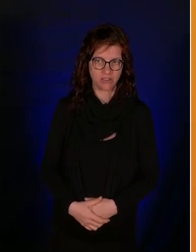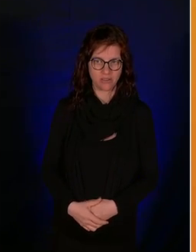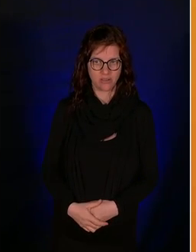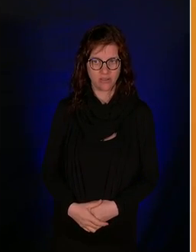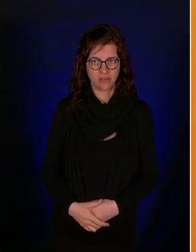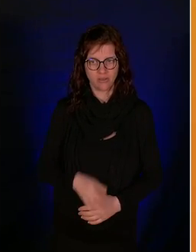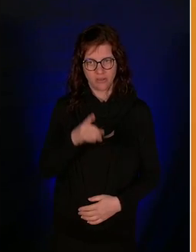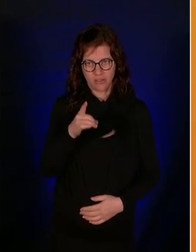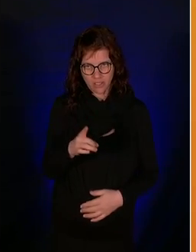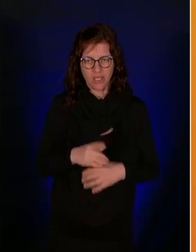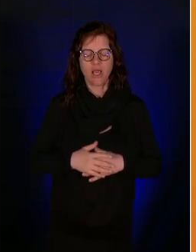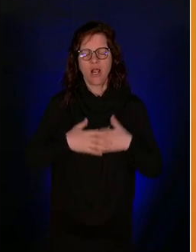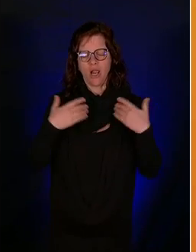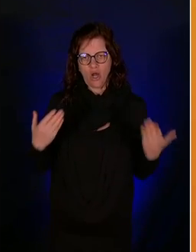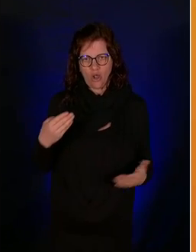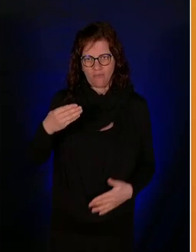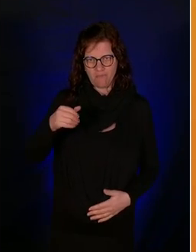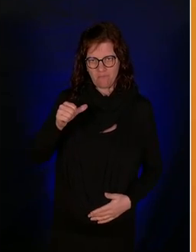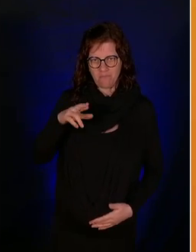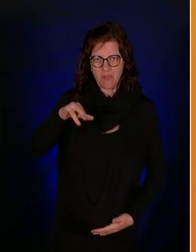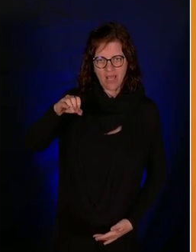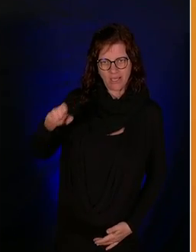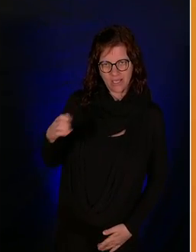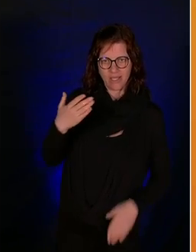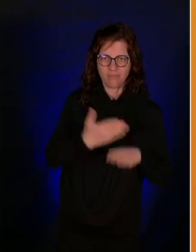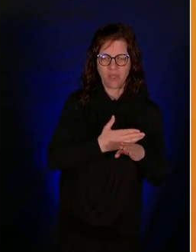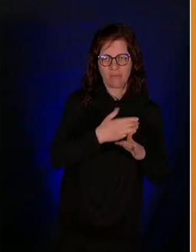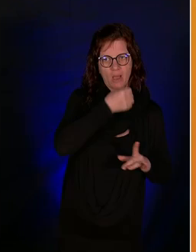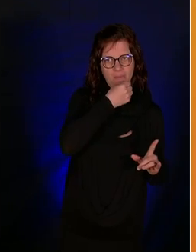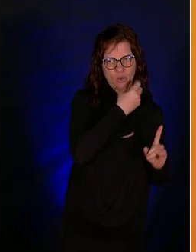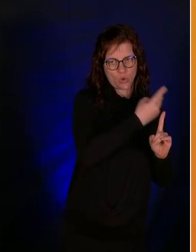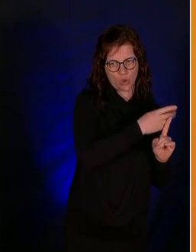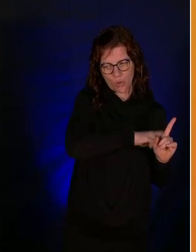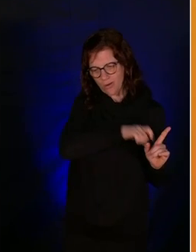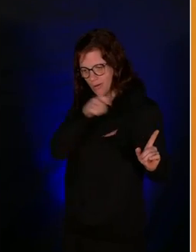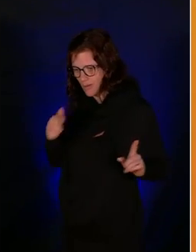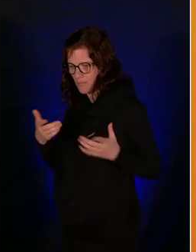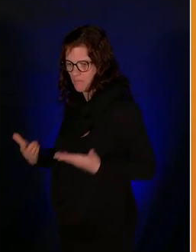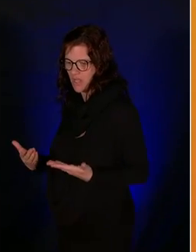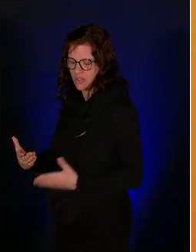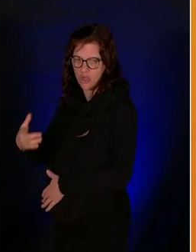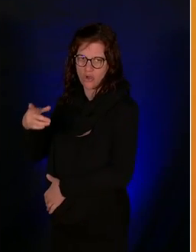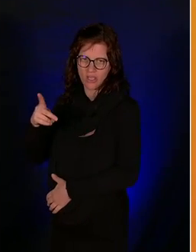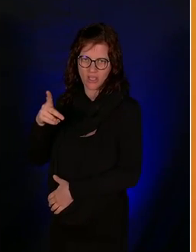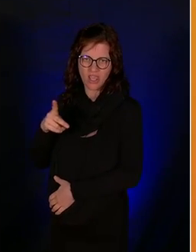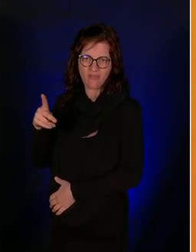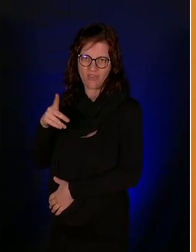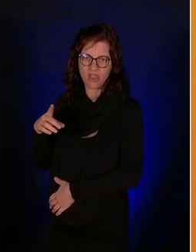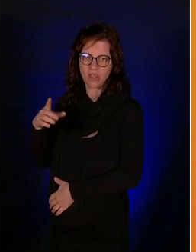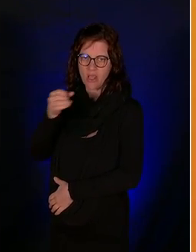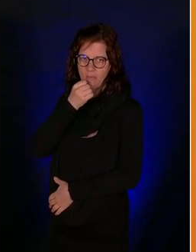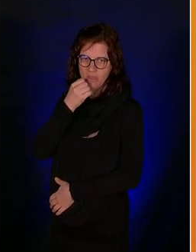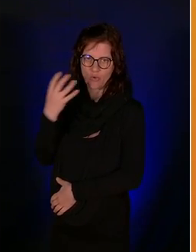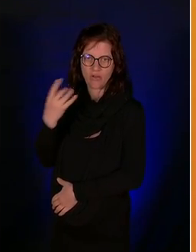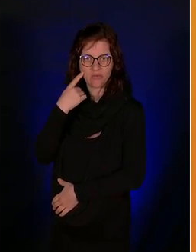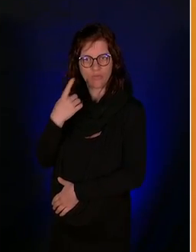Alors, Marie Gaza se prépare au micro 2 et la parole est à Kevin Delroche au micro 4 pour les